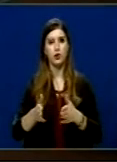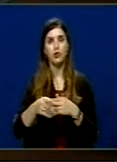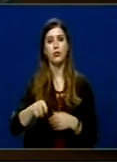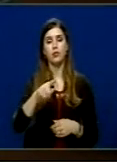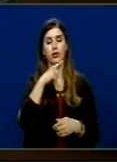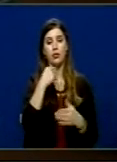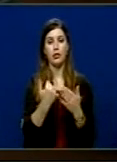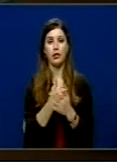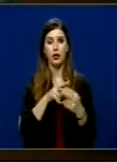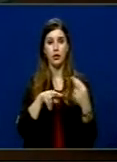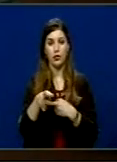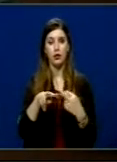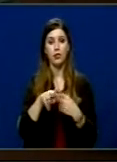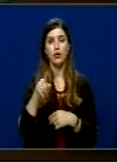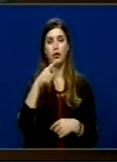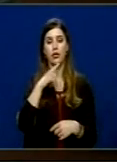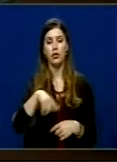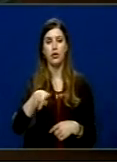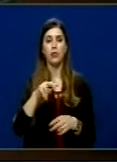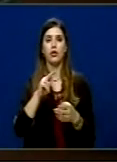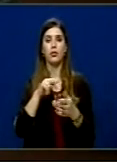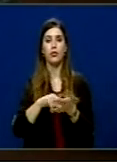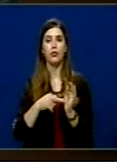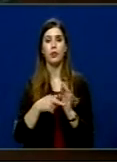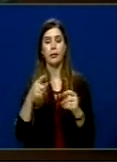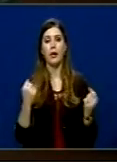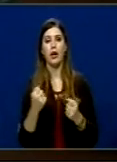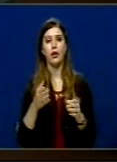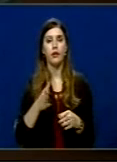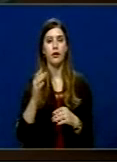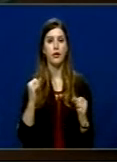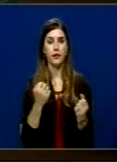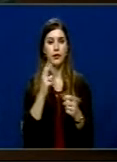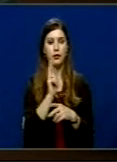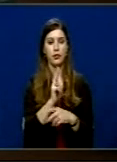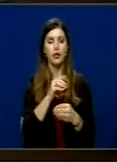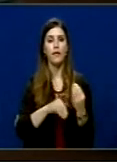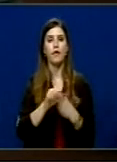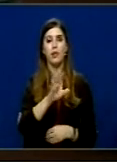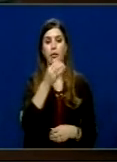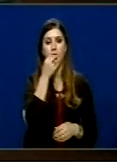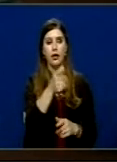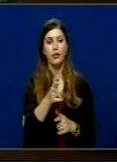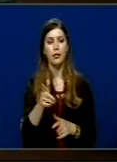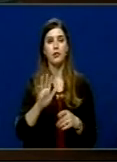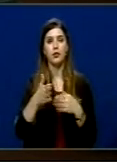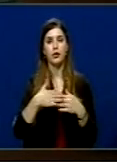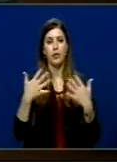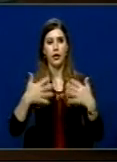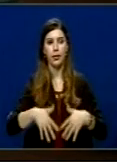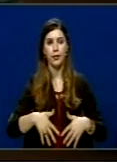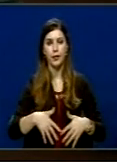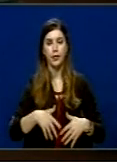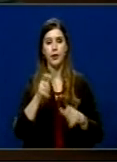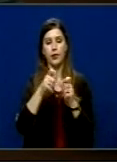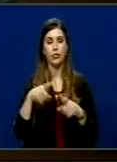kësaj traseje izolohet zona e tyre dhe aktivitetet afariste, me të cilat ata mbajnë rreth 10.000 familje të